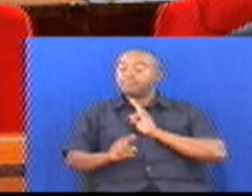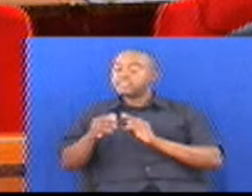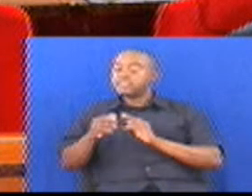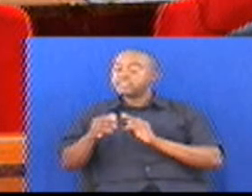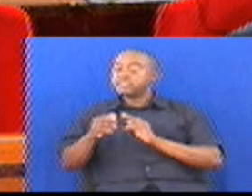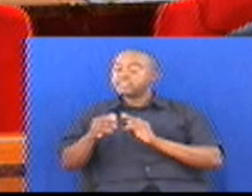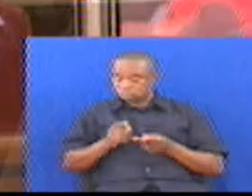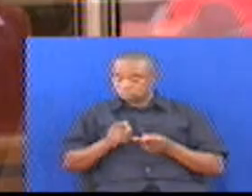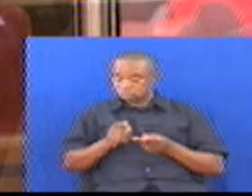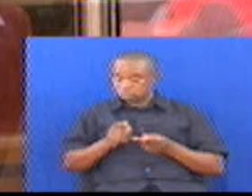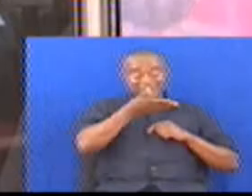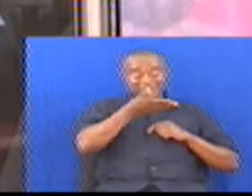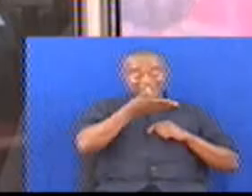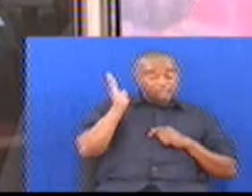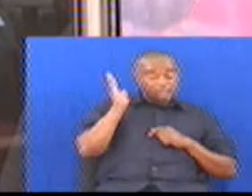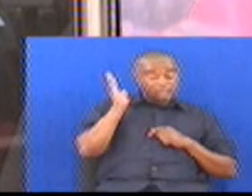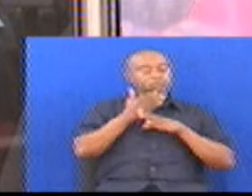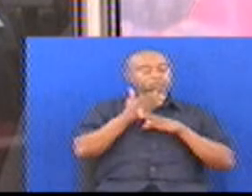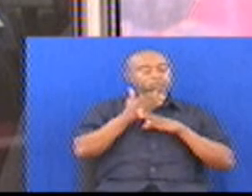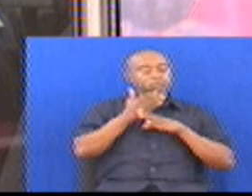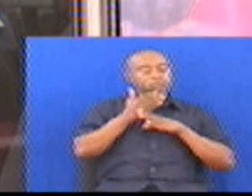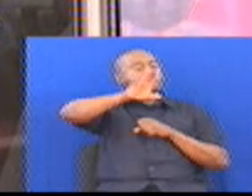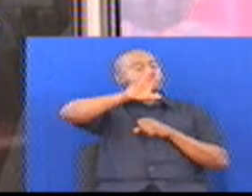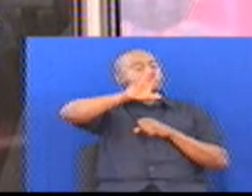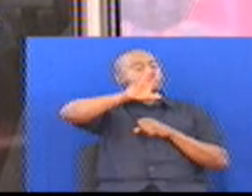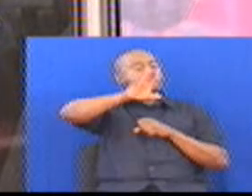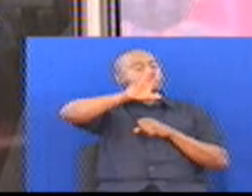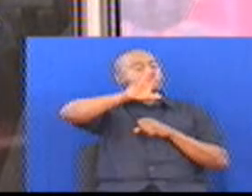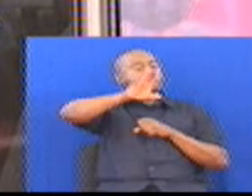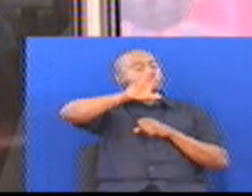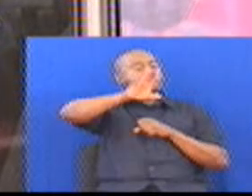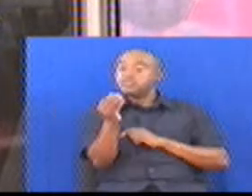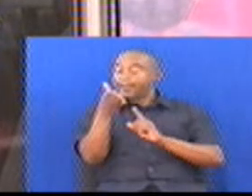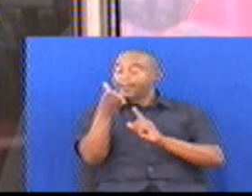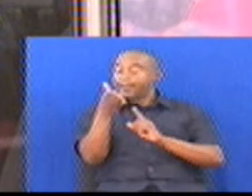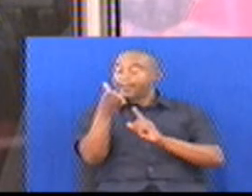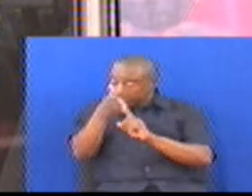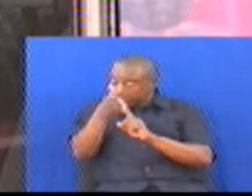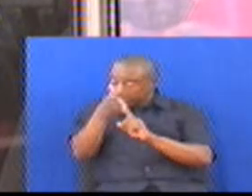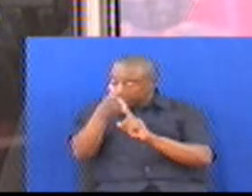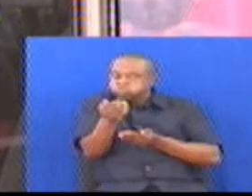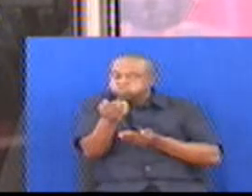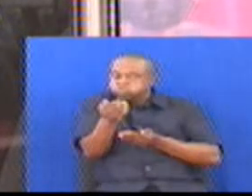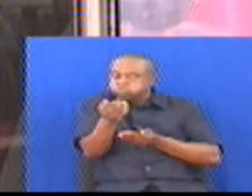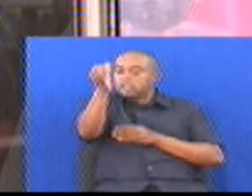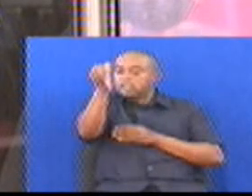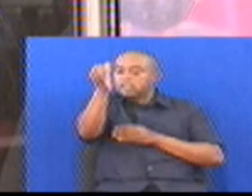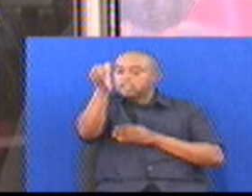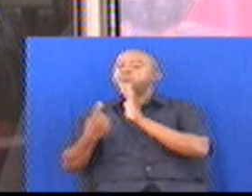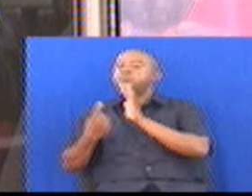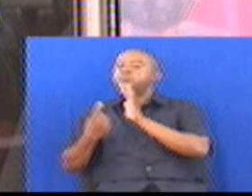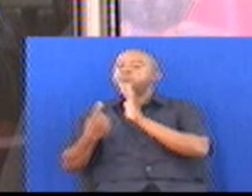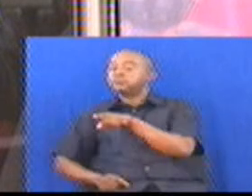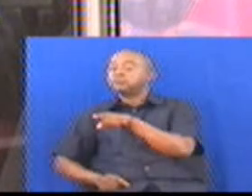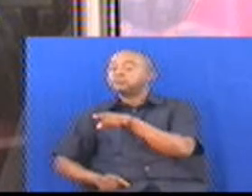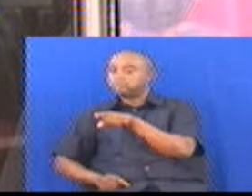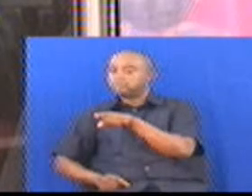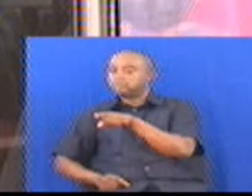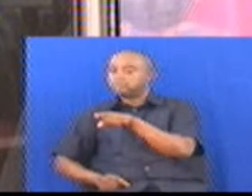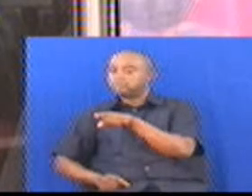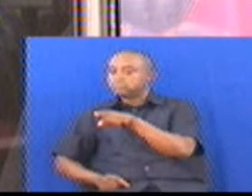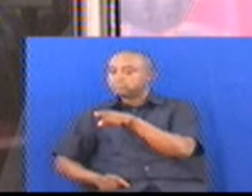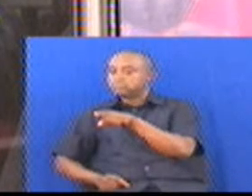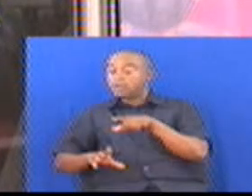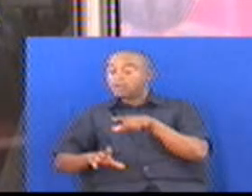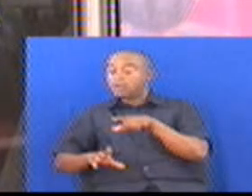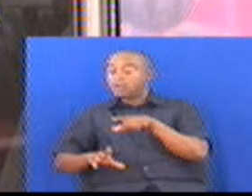serikali na makampuni yote makubwa ya madini kwa lengo la kupata 16% ya hisa kwa serikali.